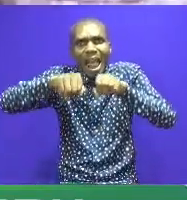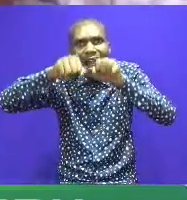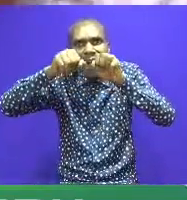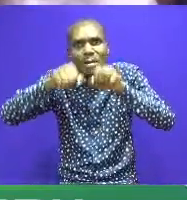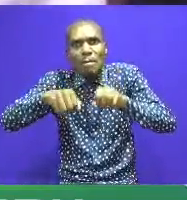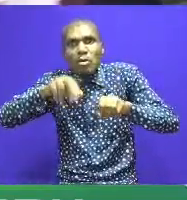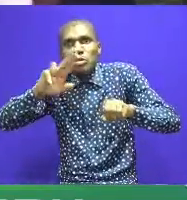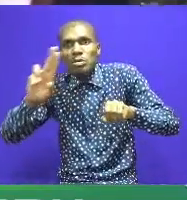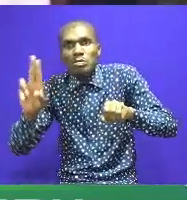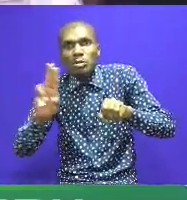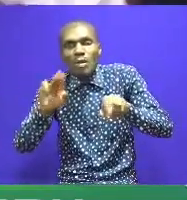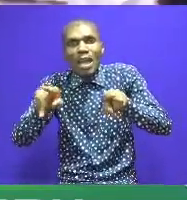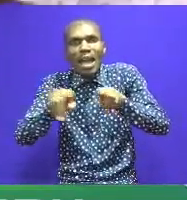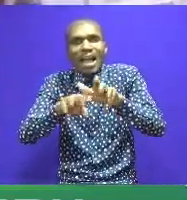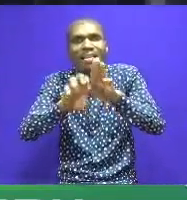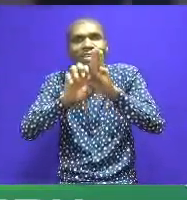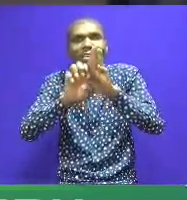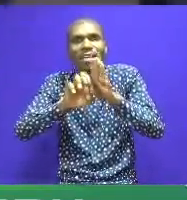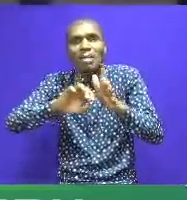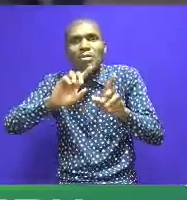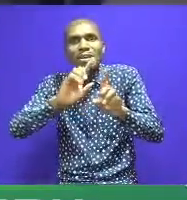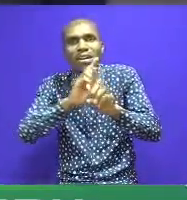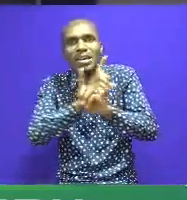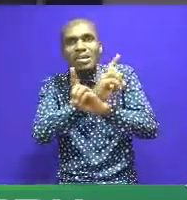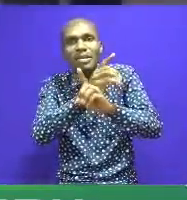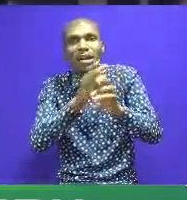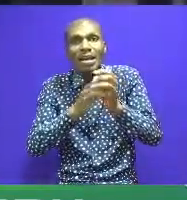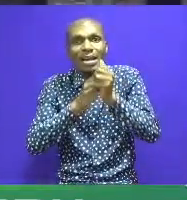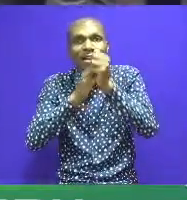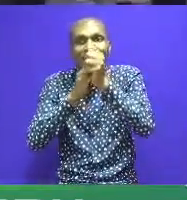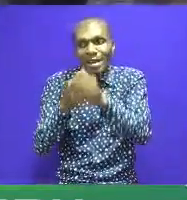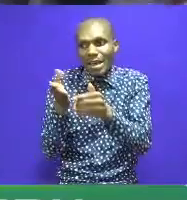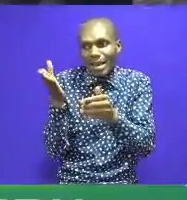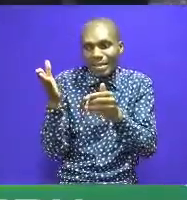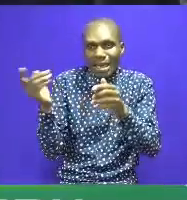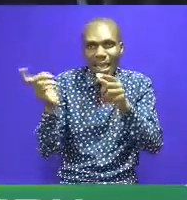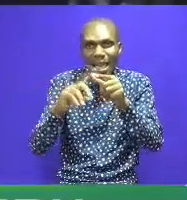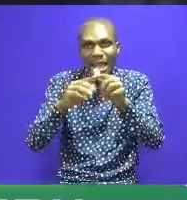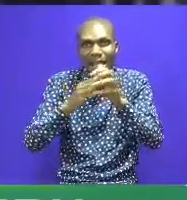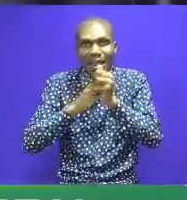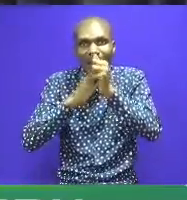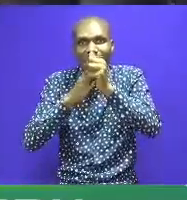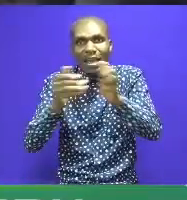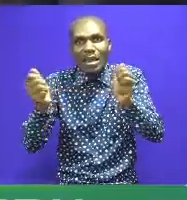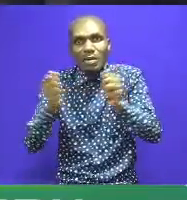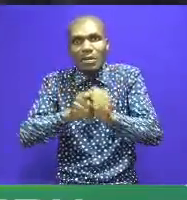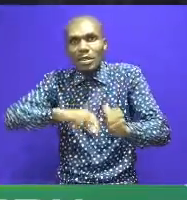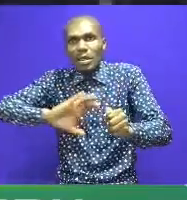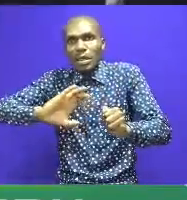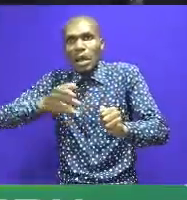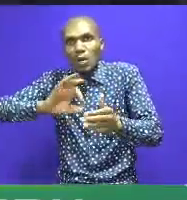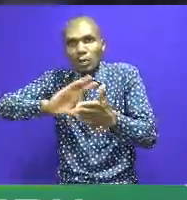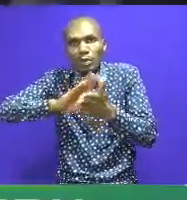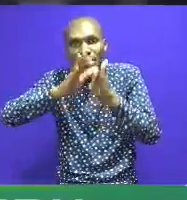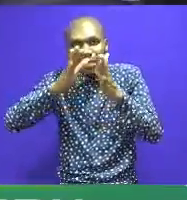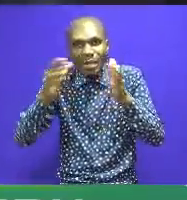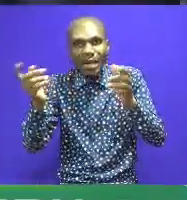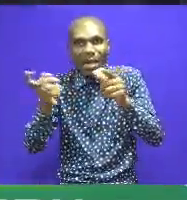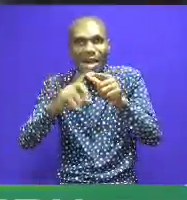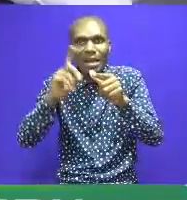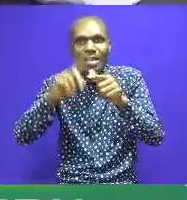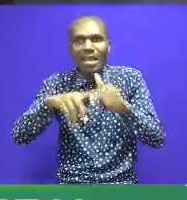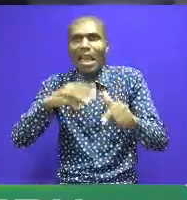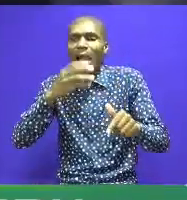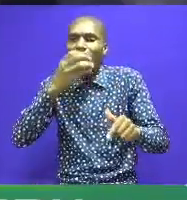gutumeka bono ni go abarai au au kurwa ase enseme yo bakoragwa no mu county secretary James Ntabo ase